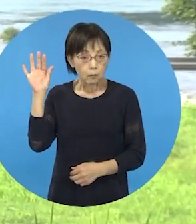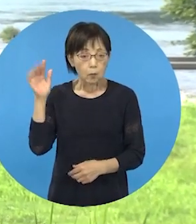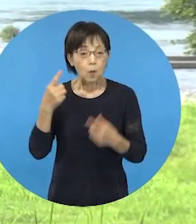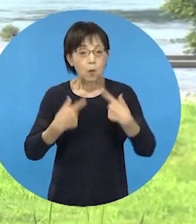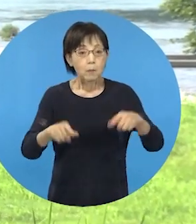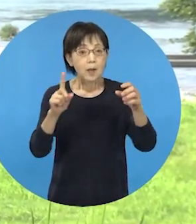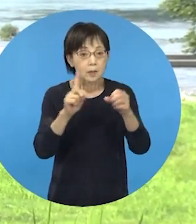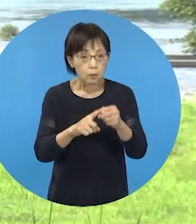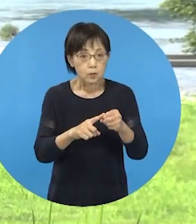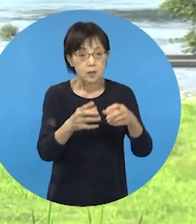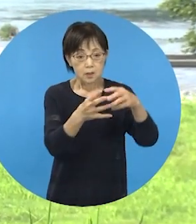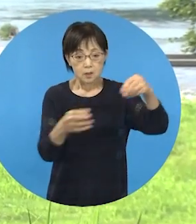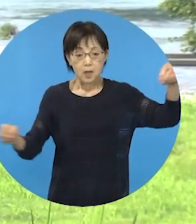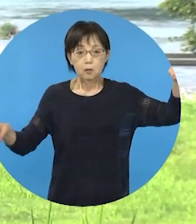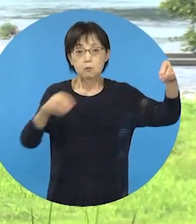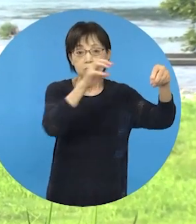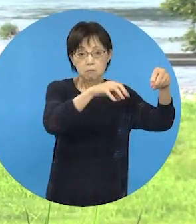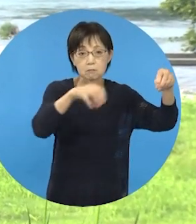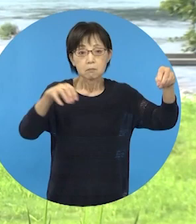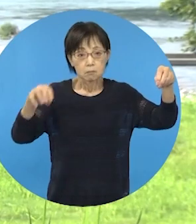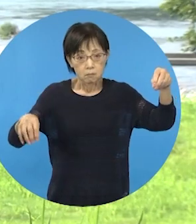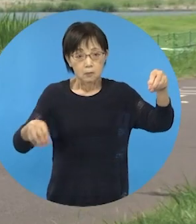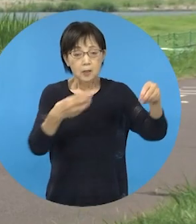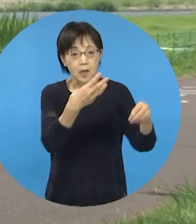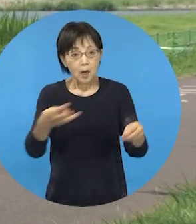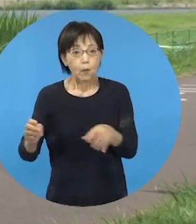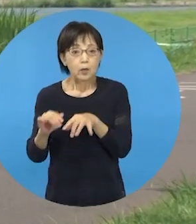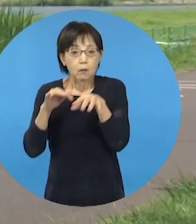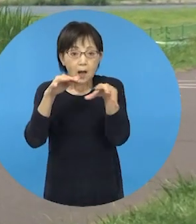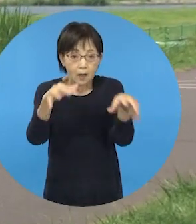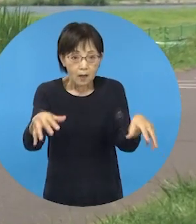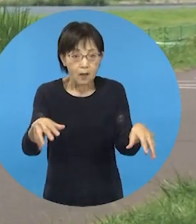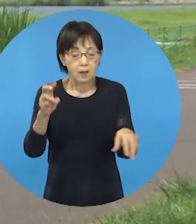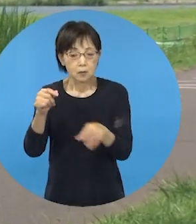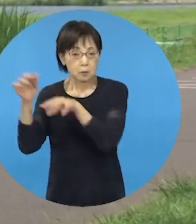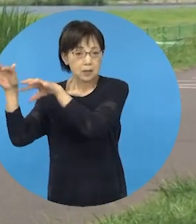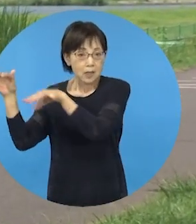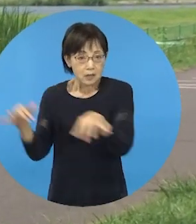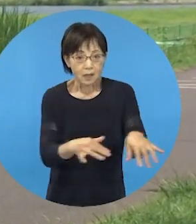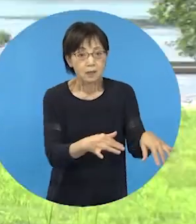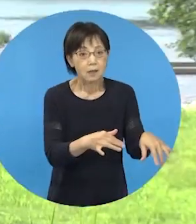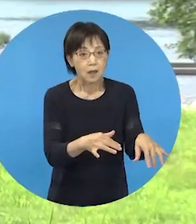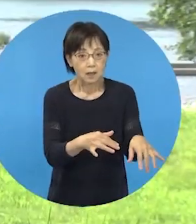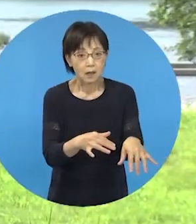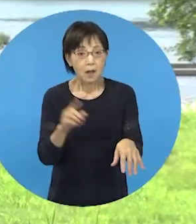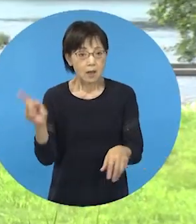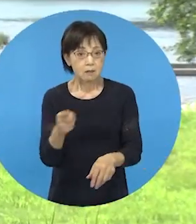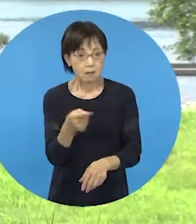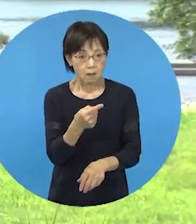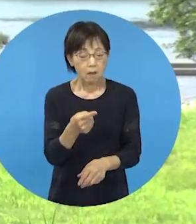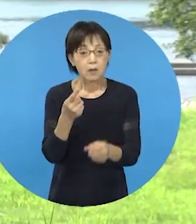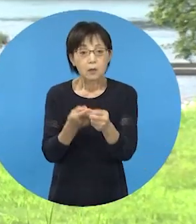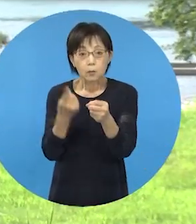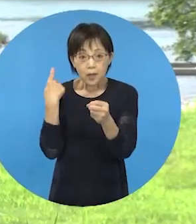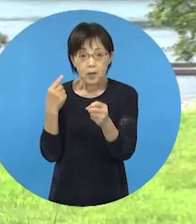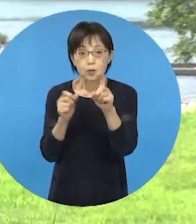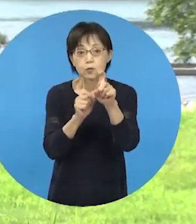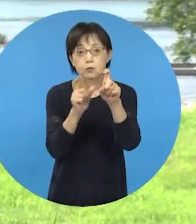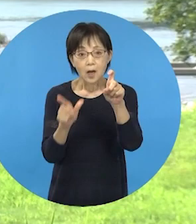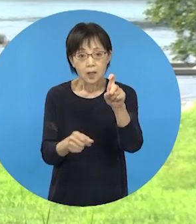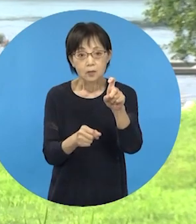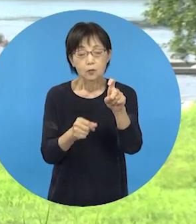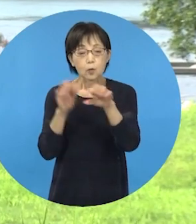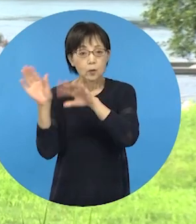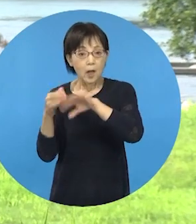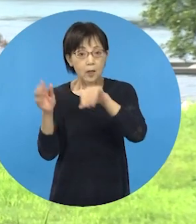毎年のように全国で河川の氾濫や土砂災害が発生しています。昨年10月に発生した